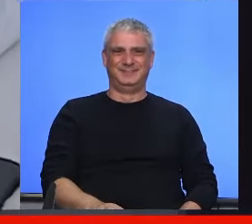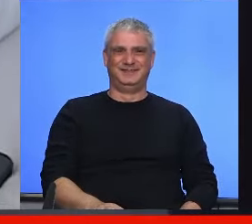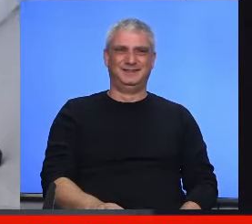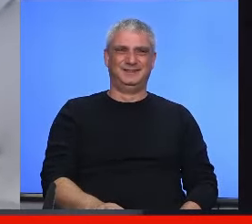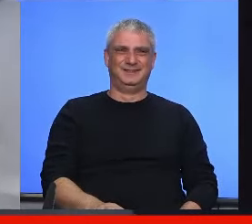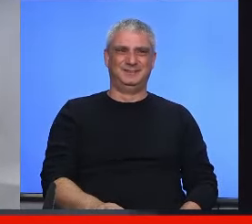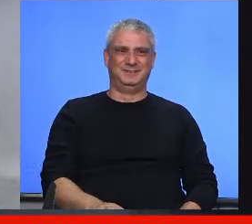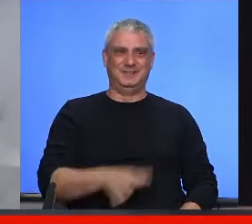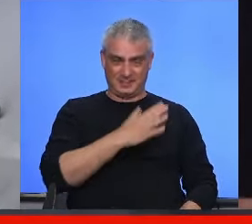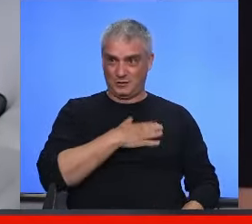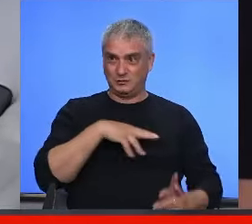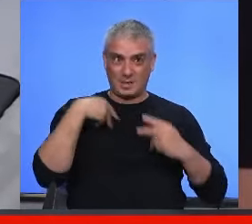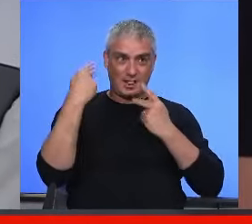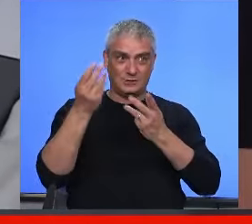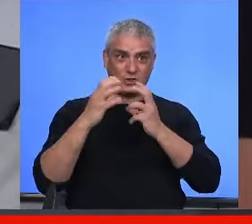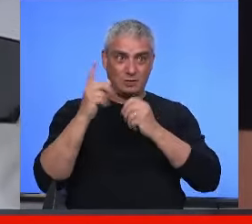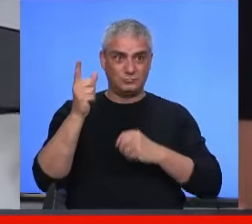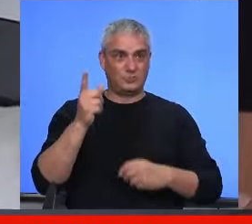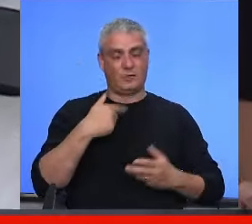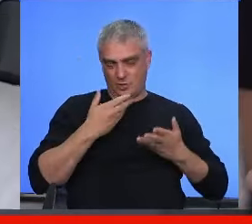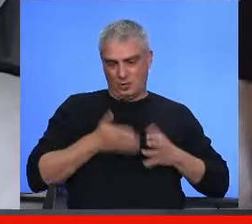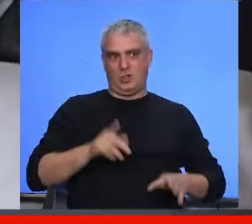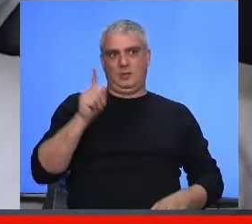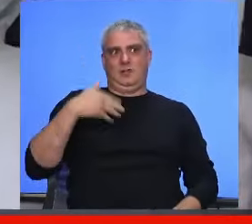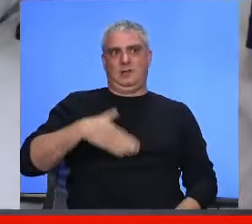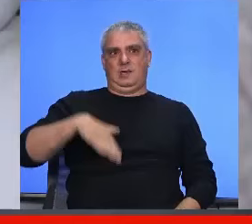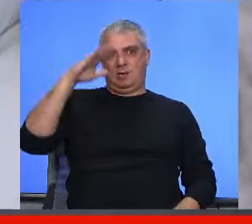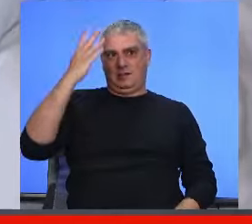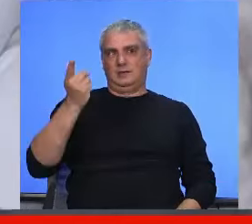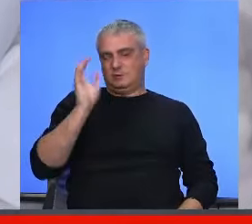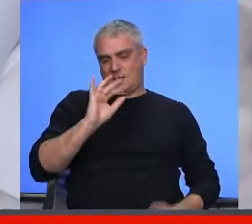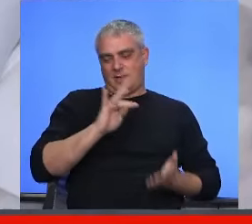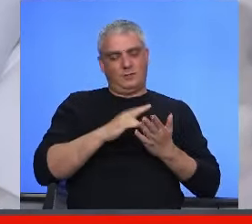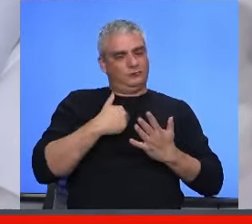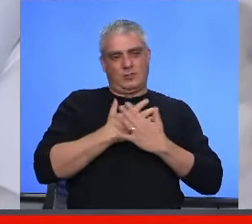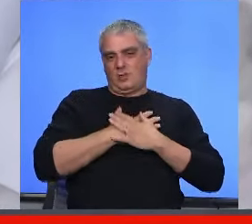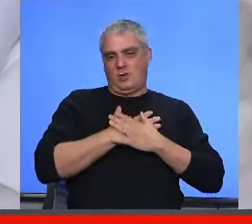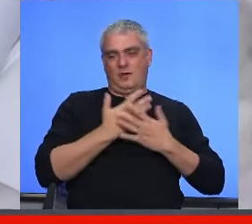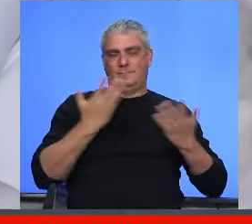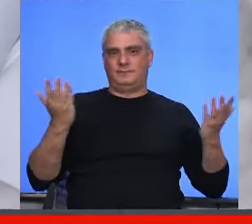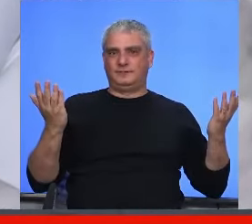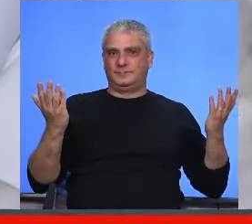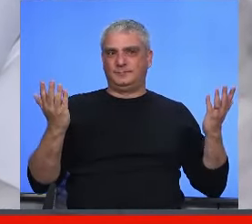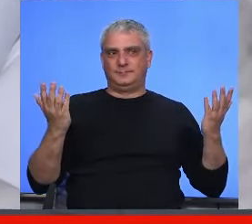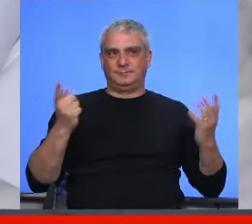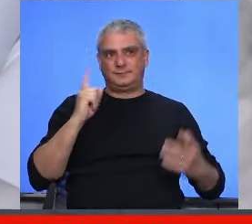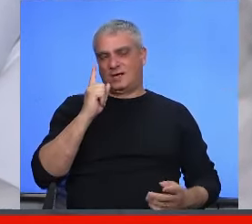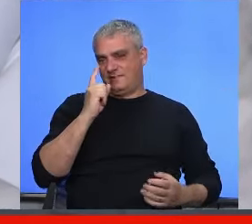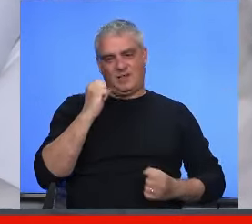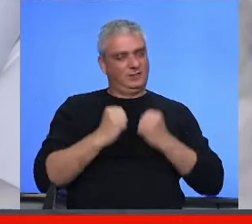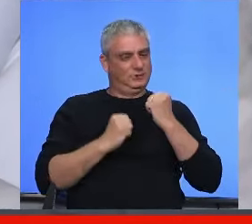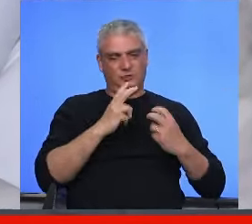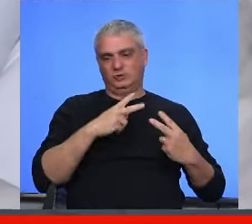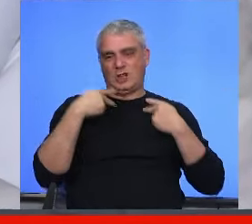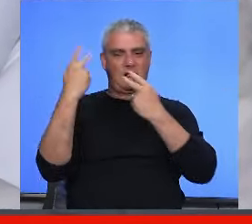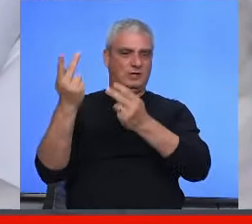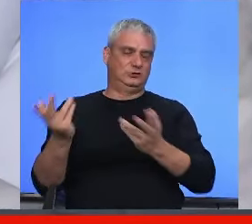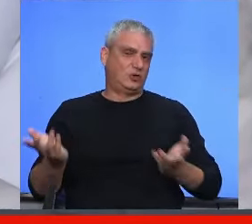אתה רוצה לחזור לאביבים? נולדתי באביבים, גדלתי באביבים, זה עדיין מקום שאני אוהב. אבל קשה